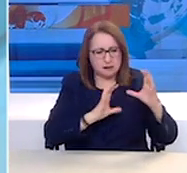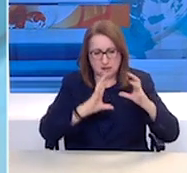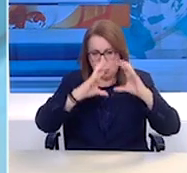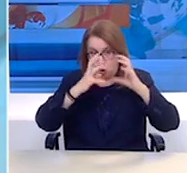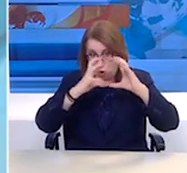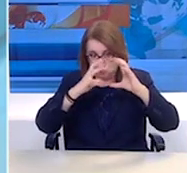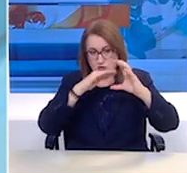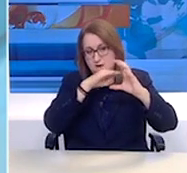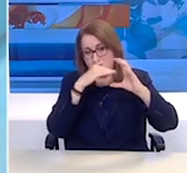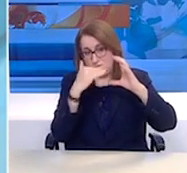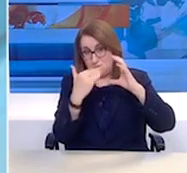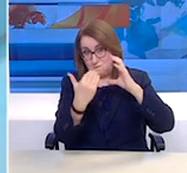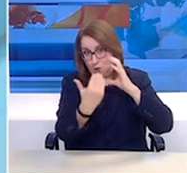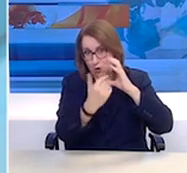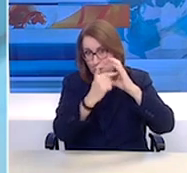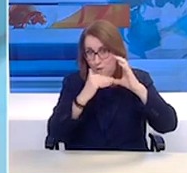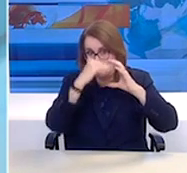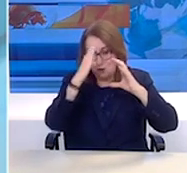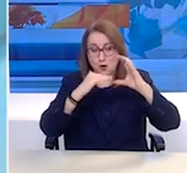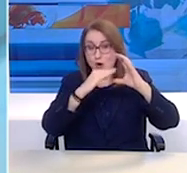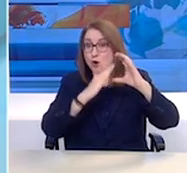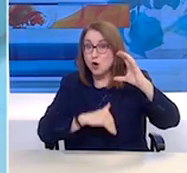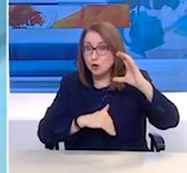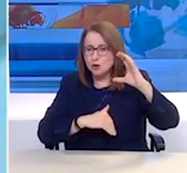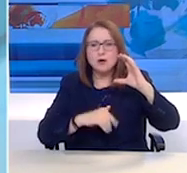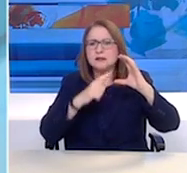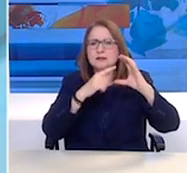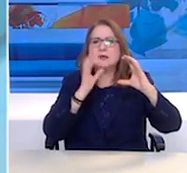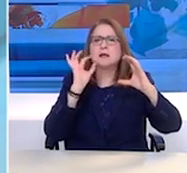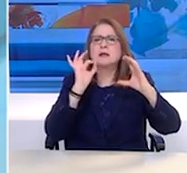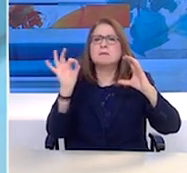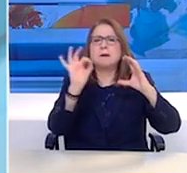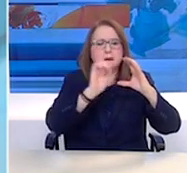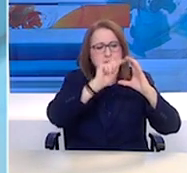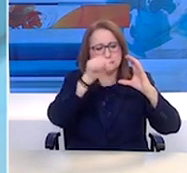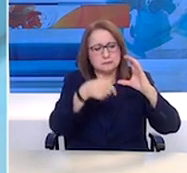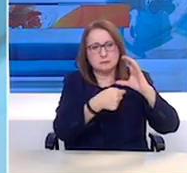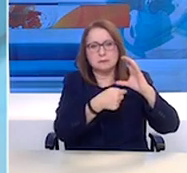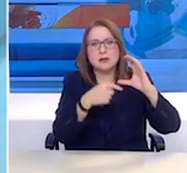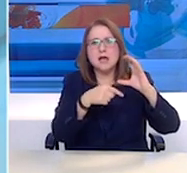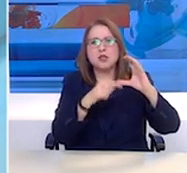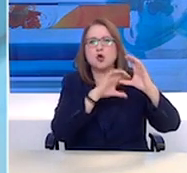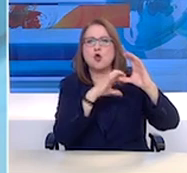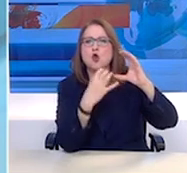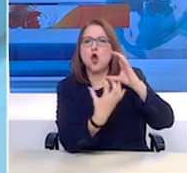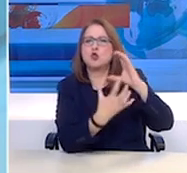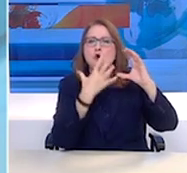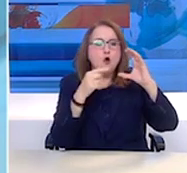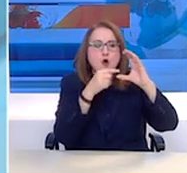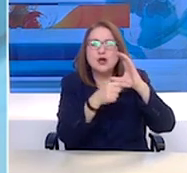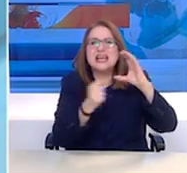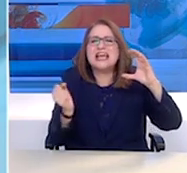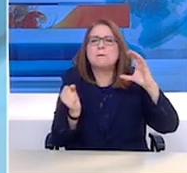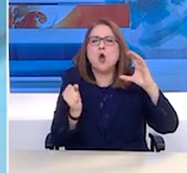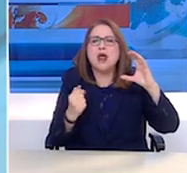πολύ σημαντικότερες την περίοδο του καλοκαιριού για μας, αλλά χειμώνα για αυτούς. Και έχουμε στο παρελθόν ζήσει και εισαγόμενα